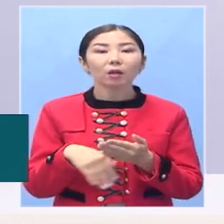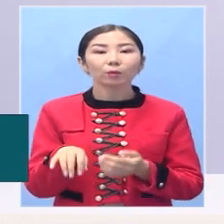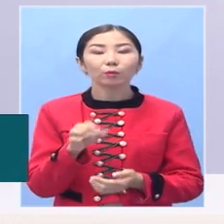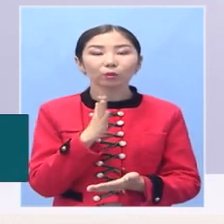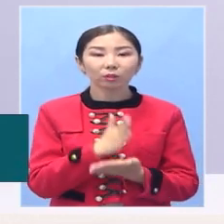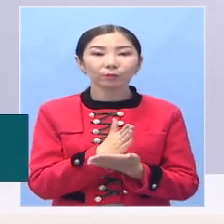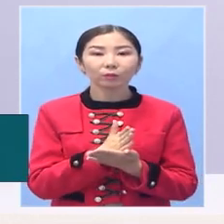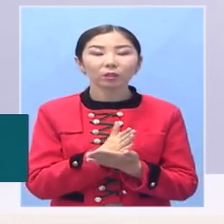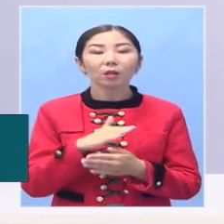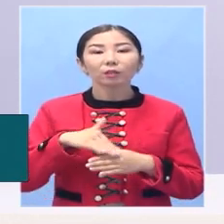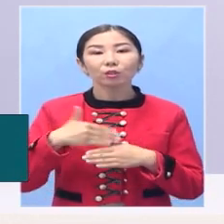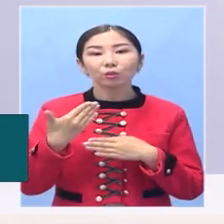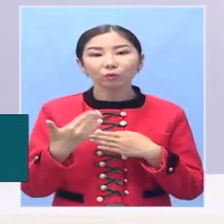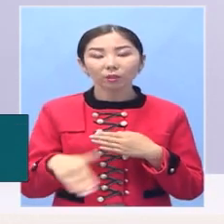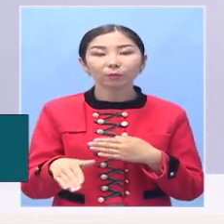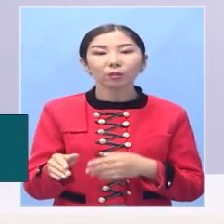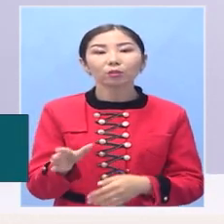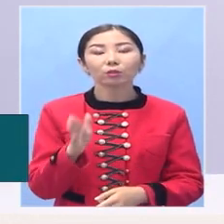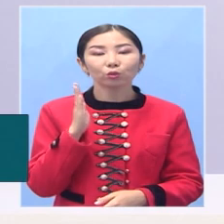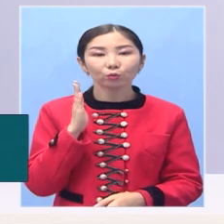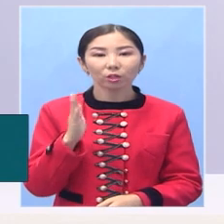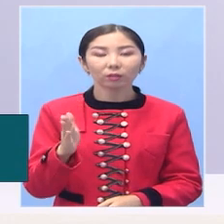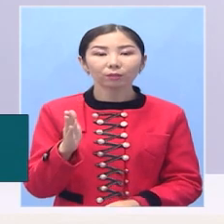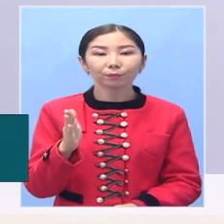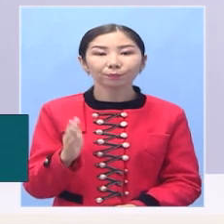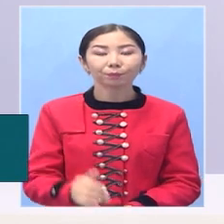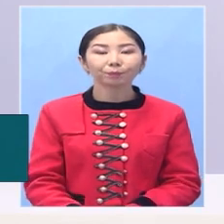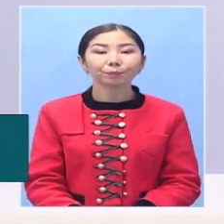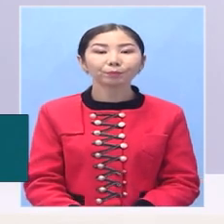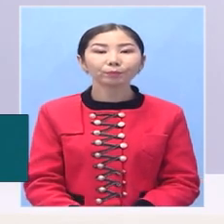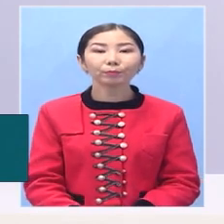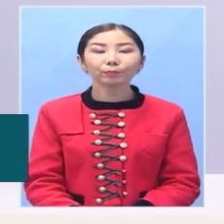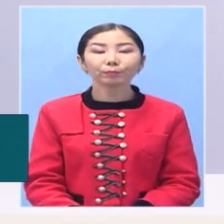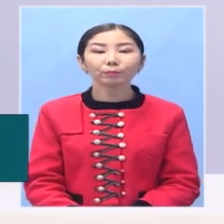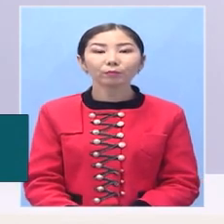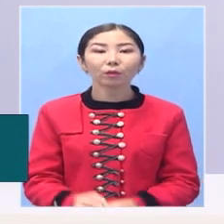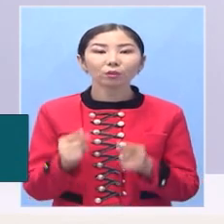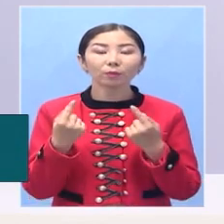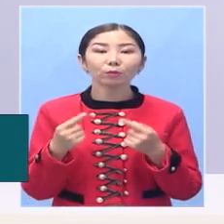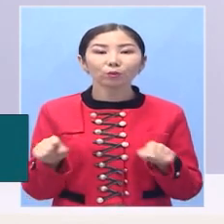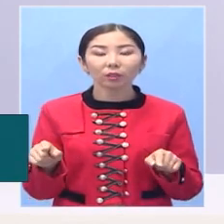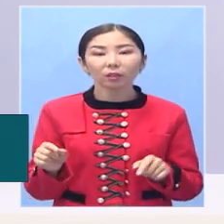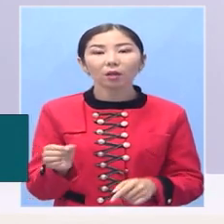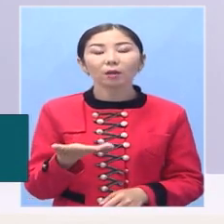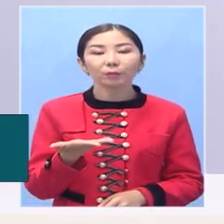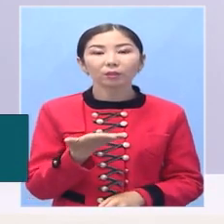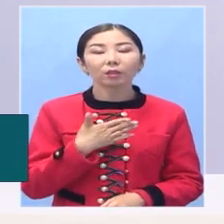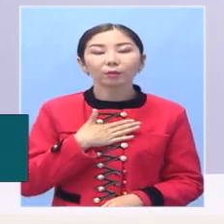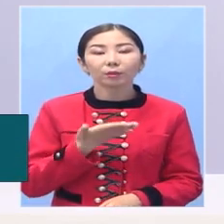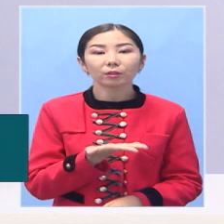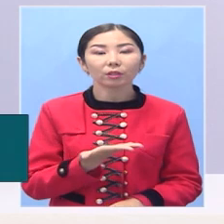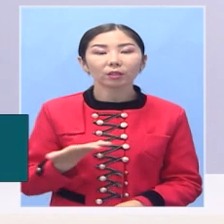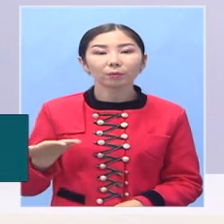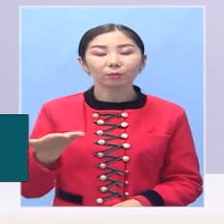мердігерлерде. Кешеуілдеп жатыр. Кешеуілдеп кішкене. Енді одан бөлек бізде мына